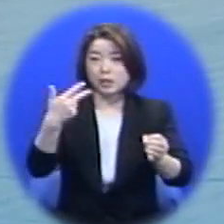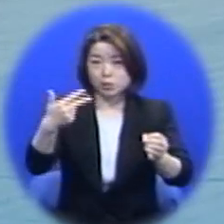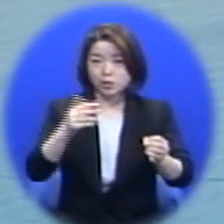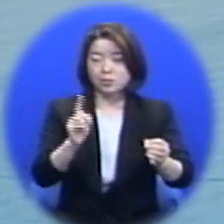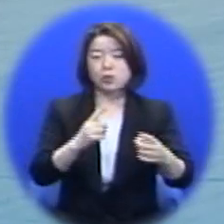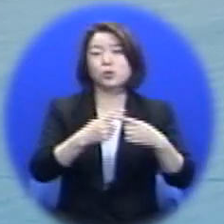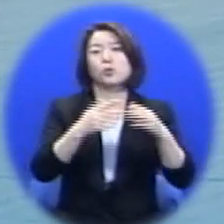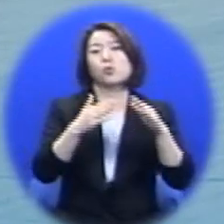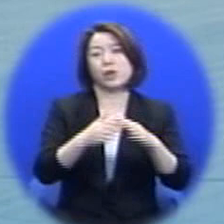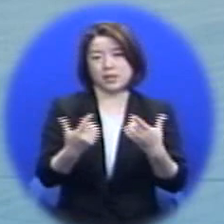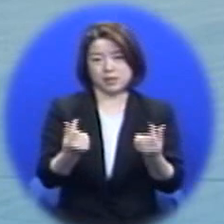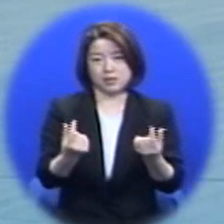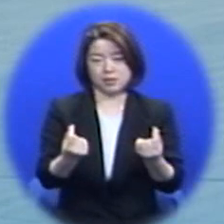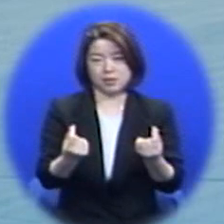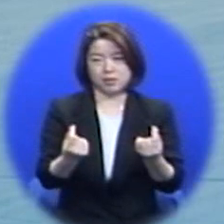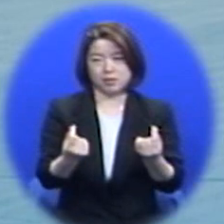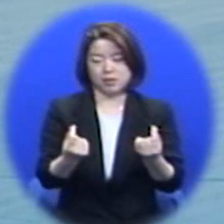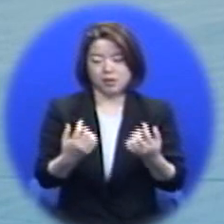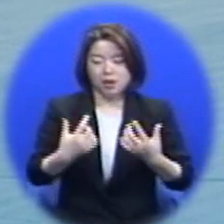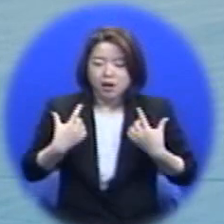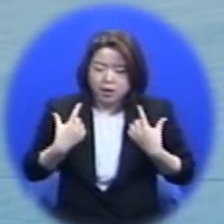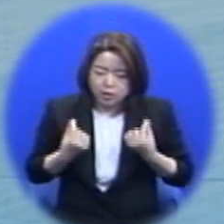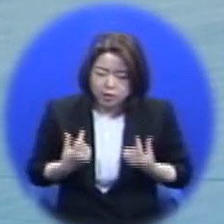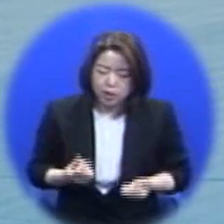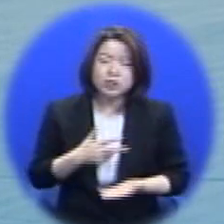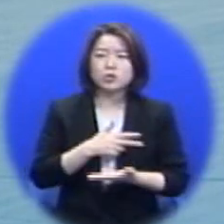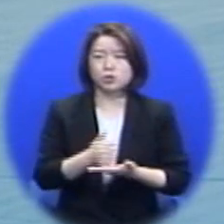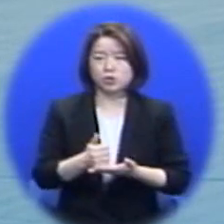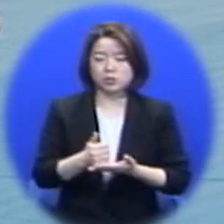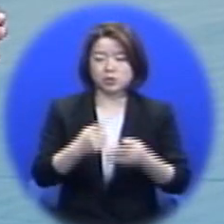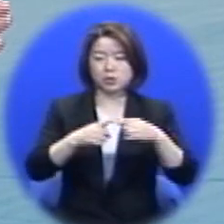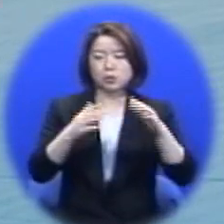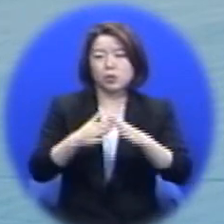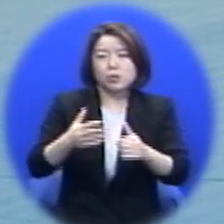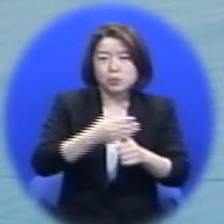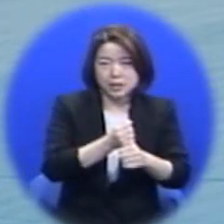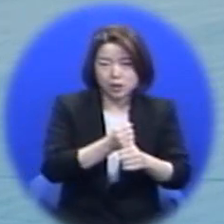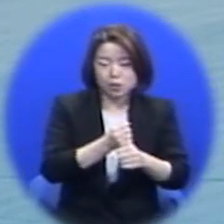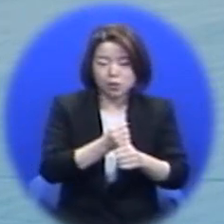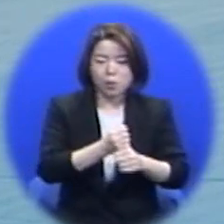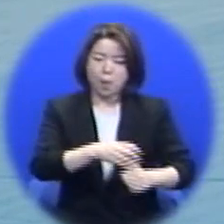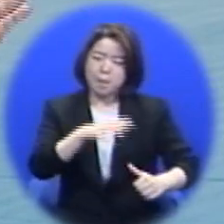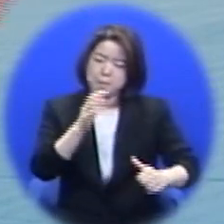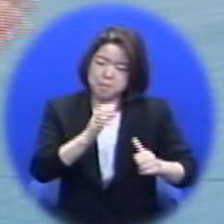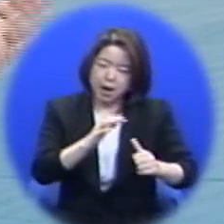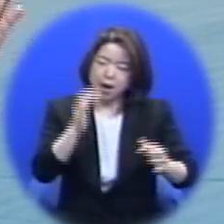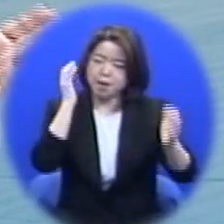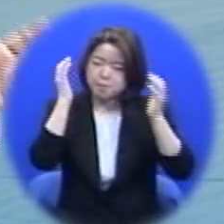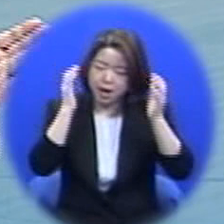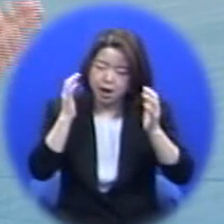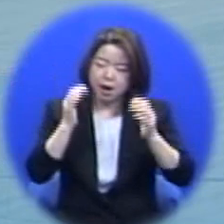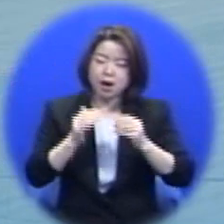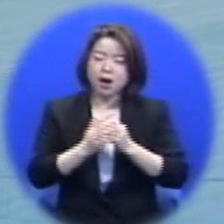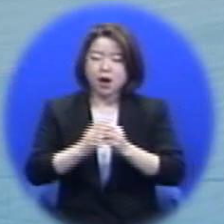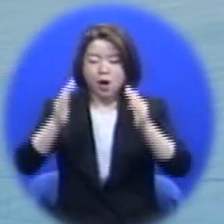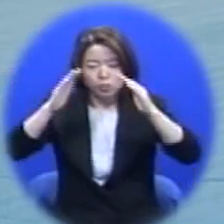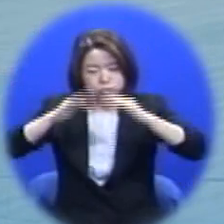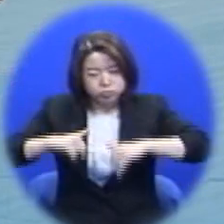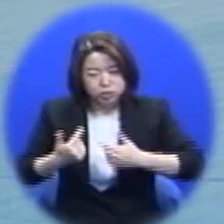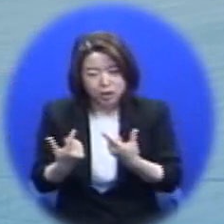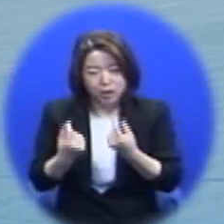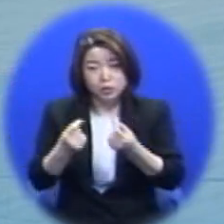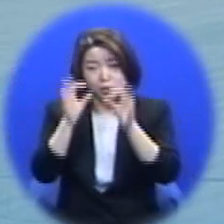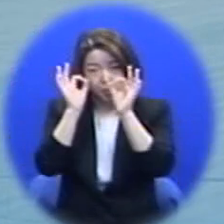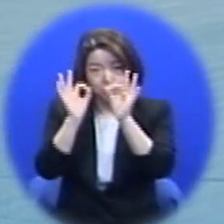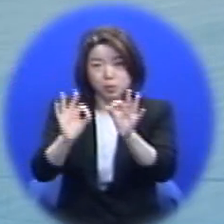예수님께서는 여전히 교회를 붙잡고 계시다. 환난을 당하고 핍박을 당하고 또 무너지는 것처럼 보이지만